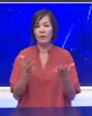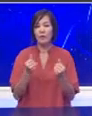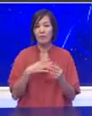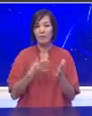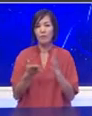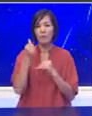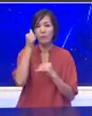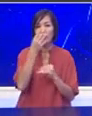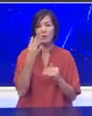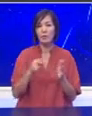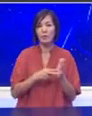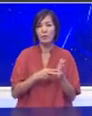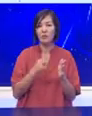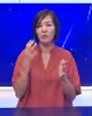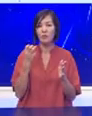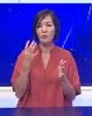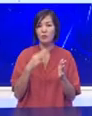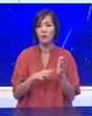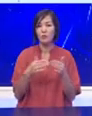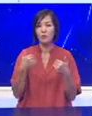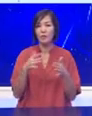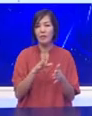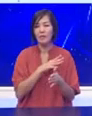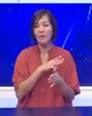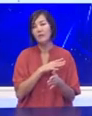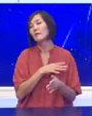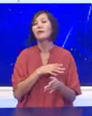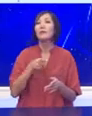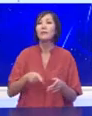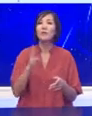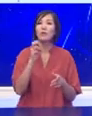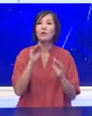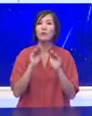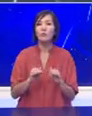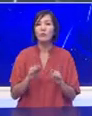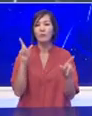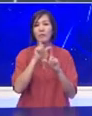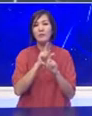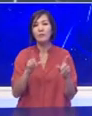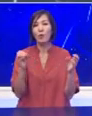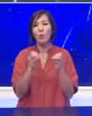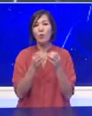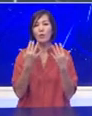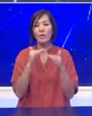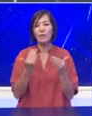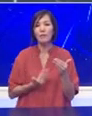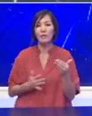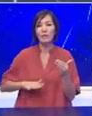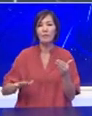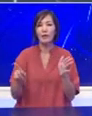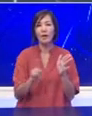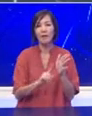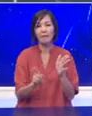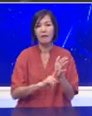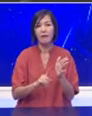жылын 47493 бала аяқтады. Талғардағы 1200 орынды мектепке жақын аумақтағы 10 шақты елді мекеннің балалары қатынады.